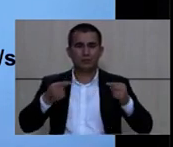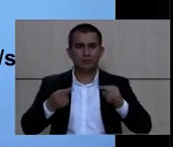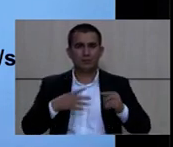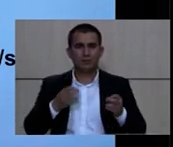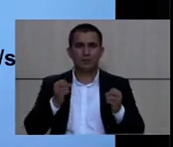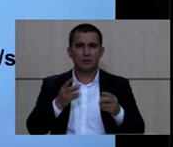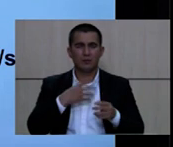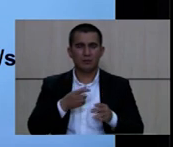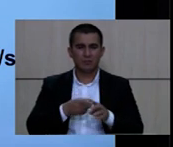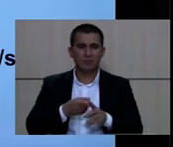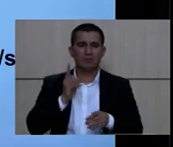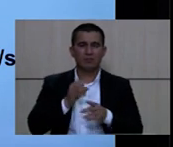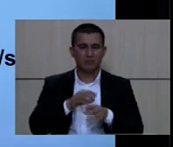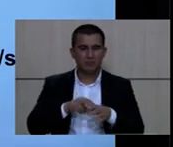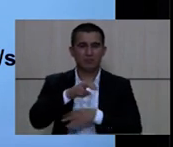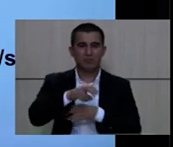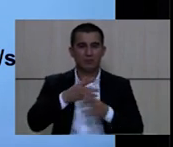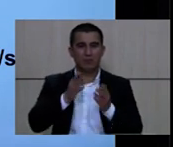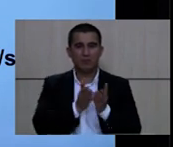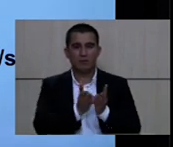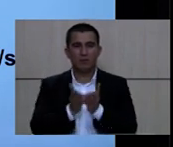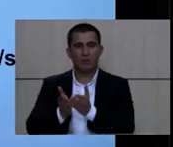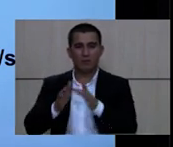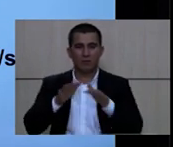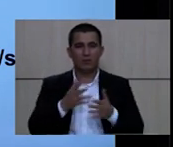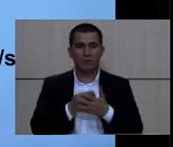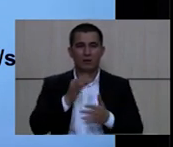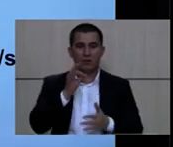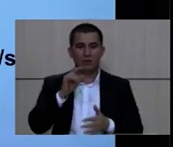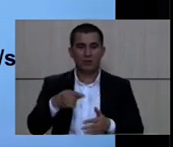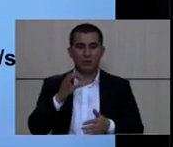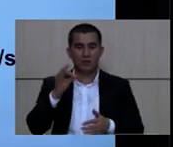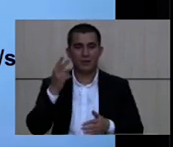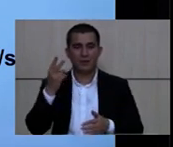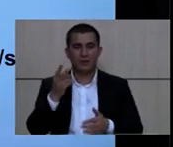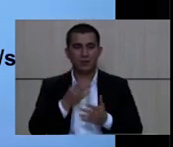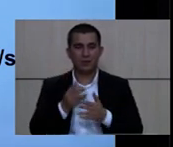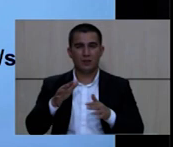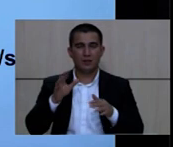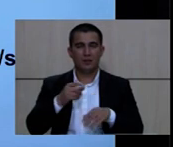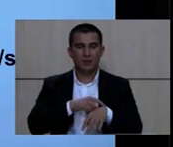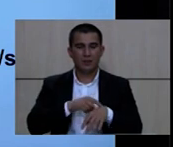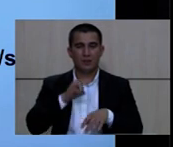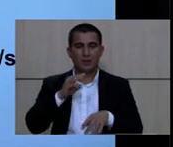yo'nalishda tezlik oladi. Ya'ni bu yerda qayiq 0.2 metr taqsim sekundda tezlik oldi va